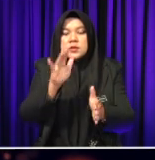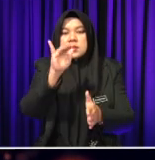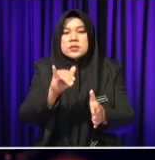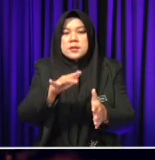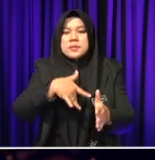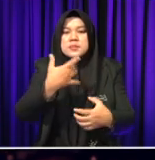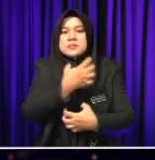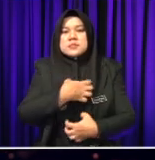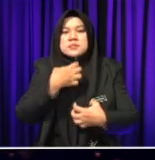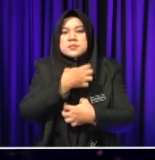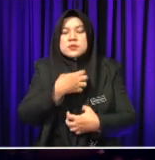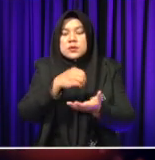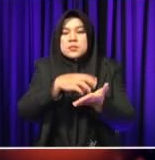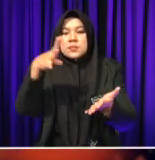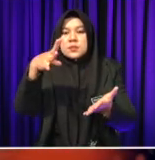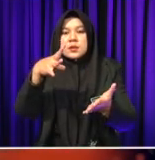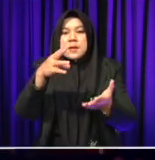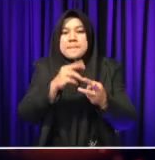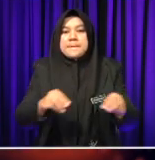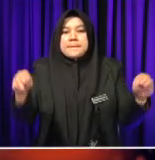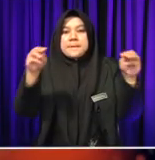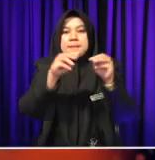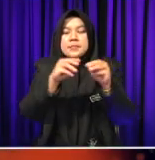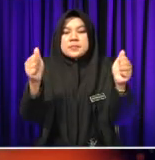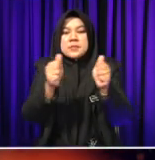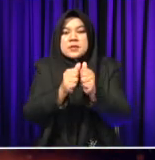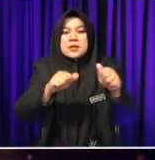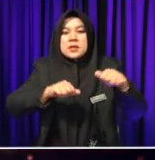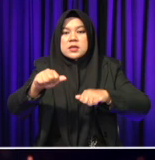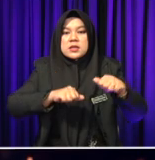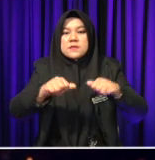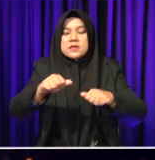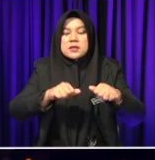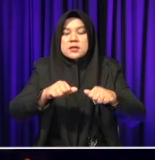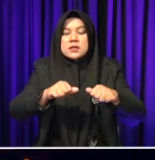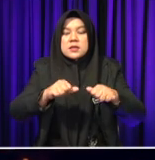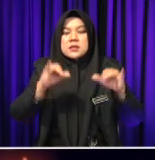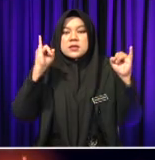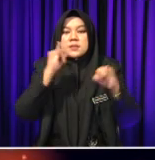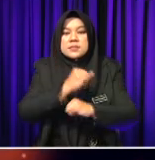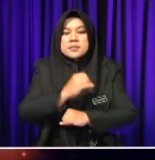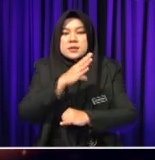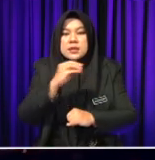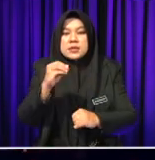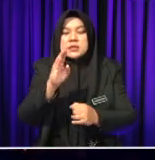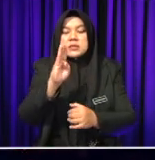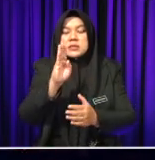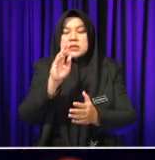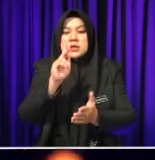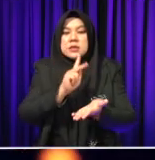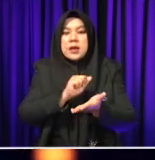memakmurkan masjid dengan aktiviti ibadah dan kebajikan dan ke bajikan okey